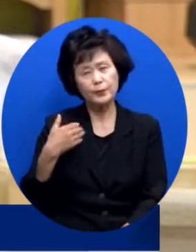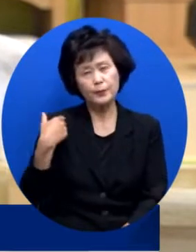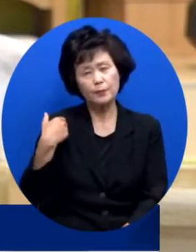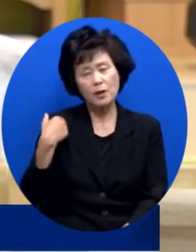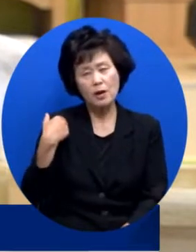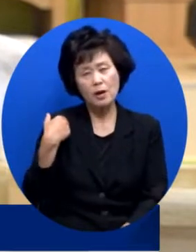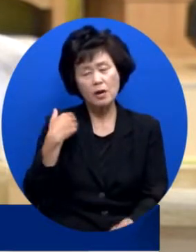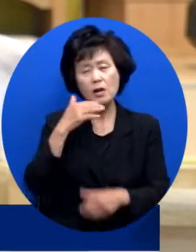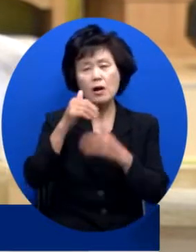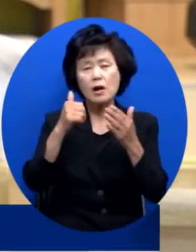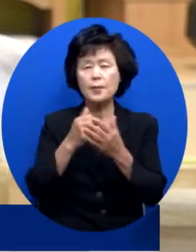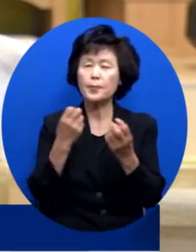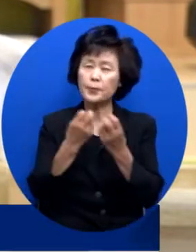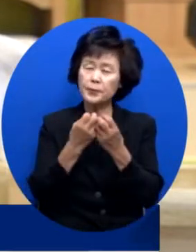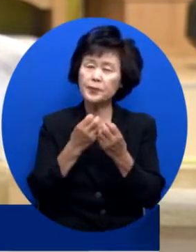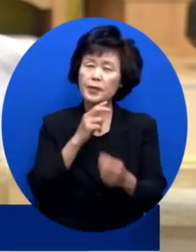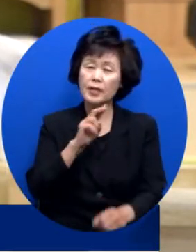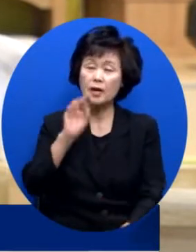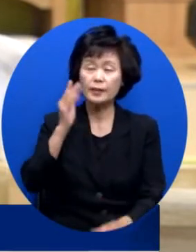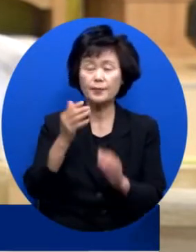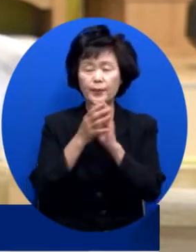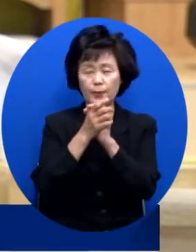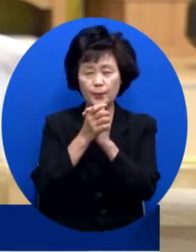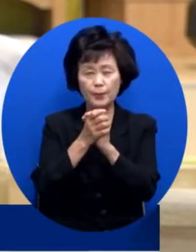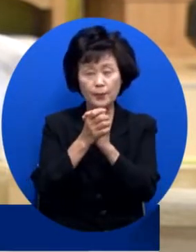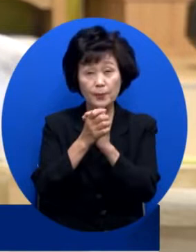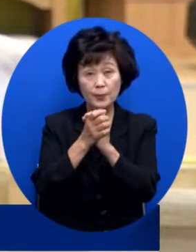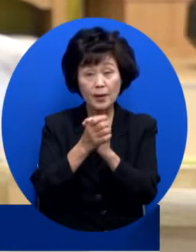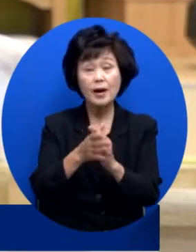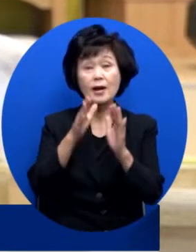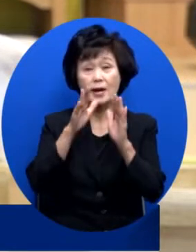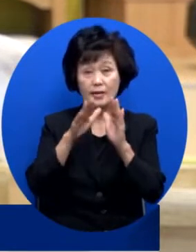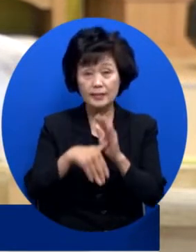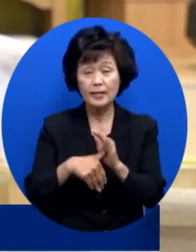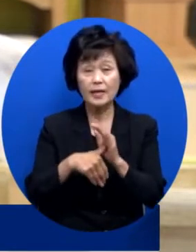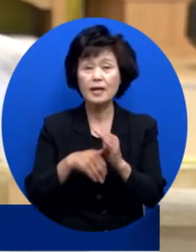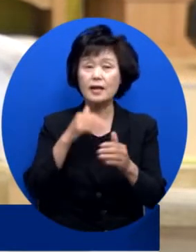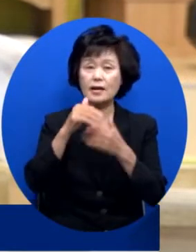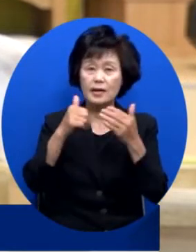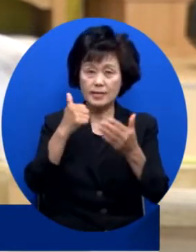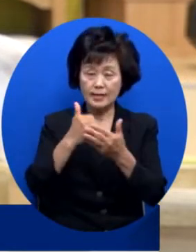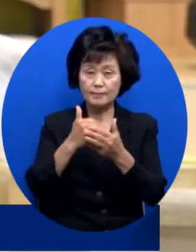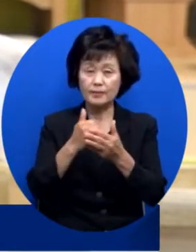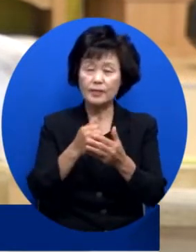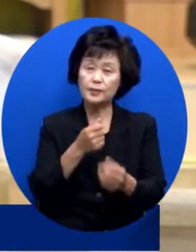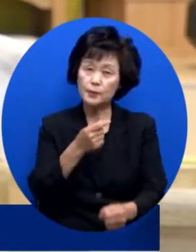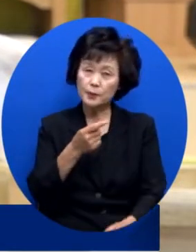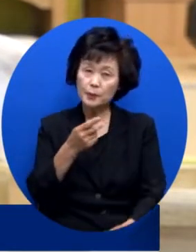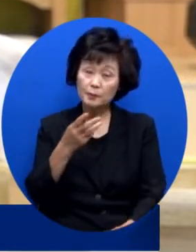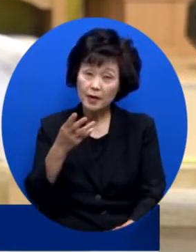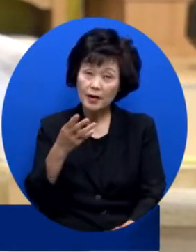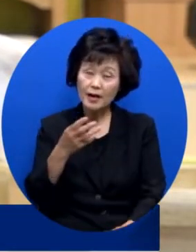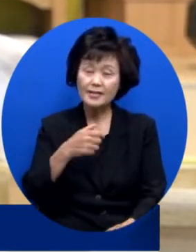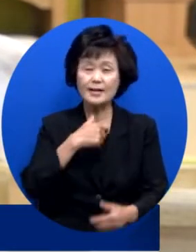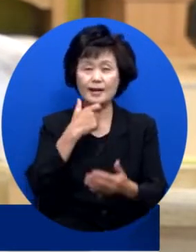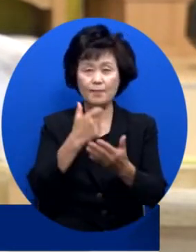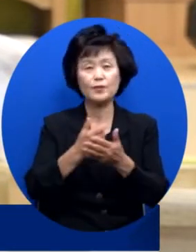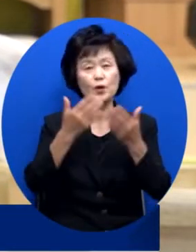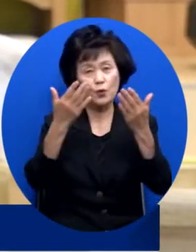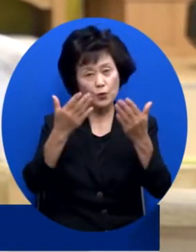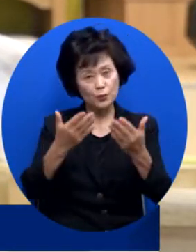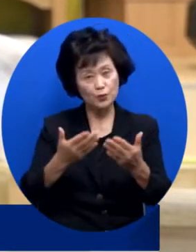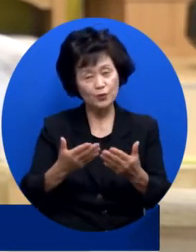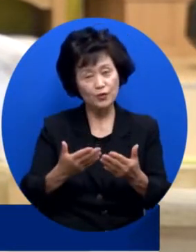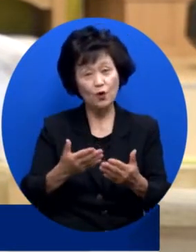방법을 기도했어요. 이 기도할 때 하나님께서 몇 가지 감동을